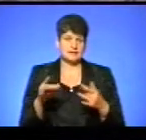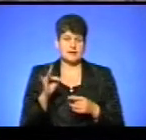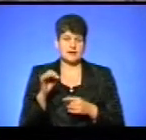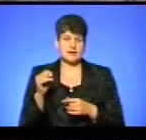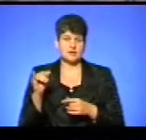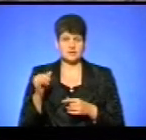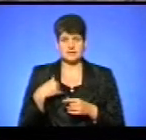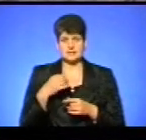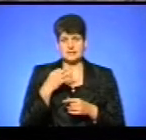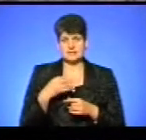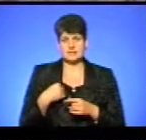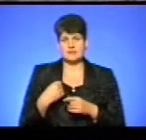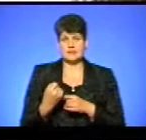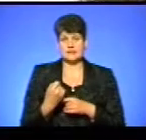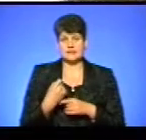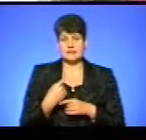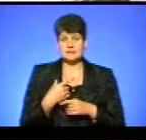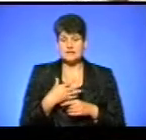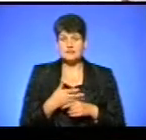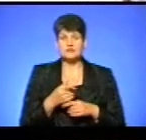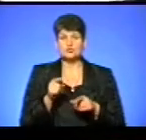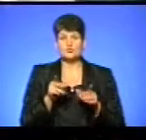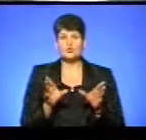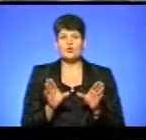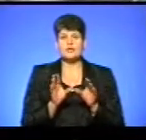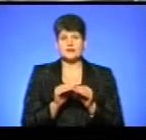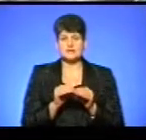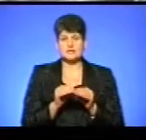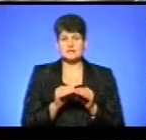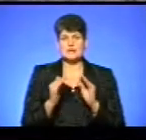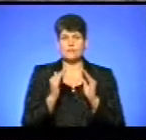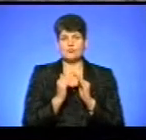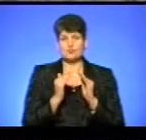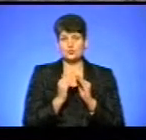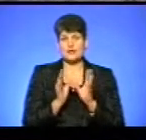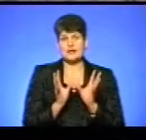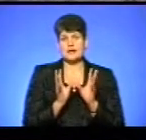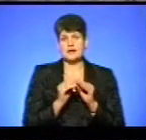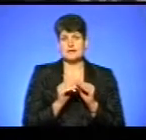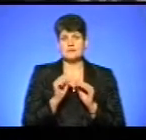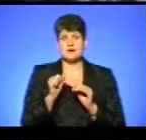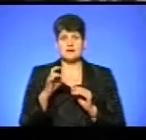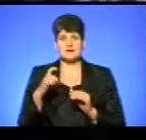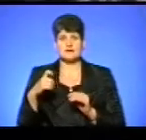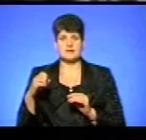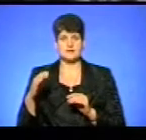як сказав мій наставник, тут гарно поєднується оця будка разом з самим архівом.